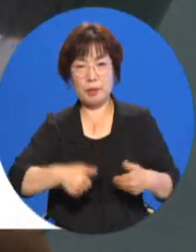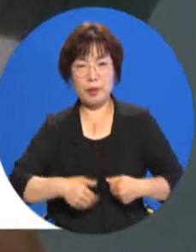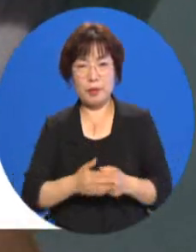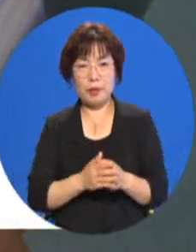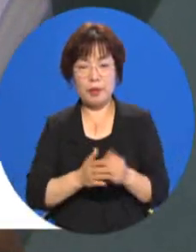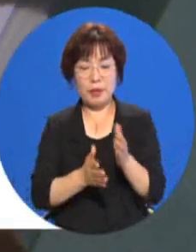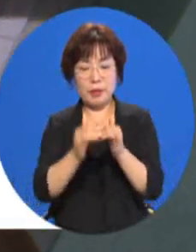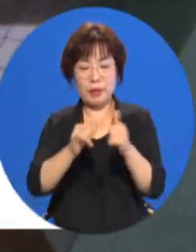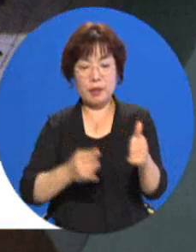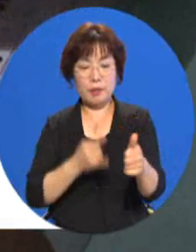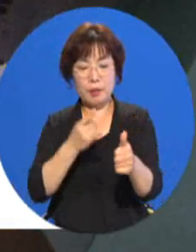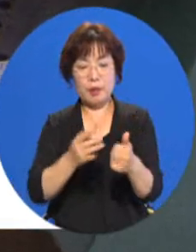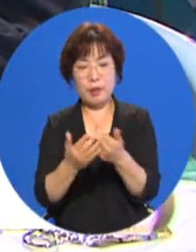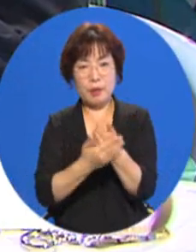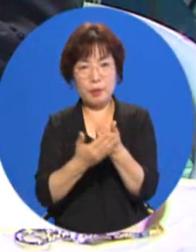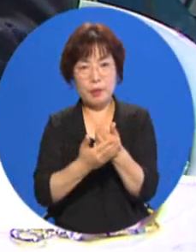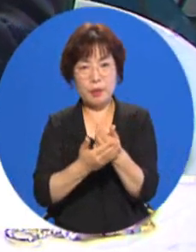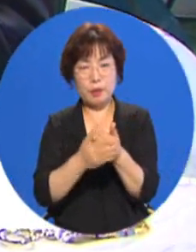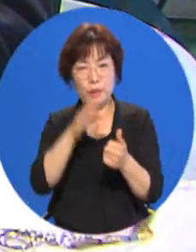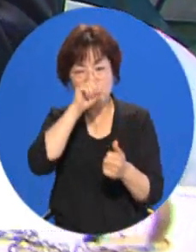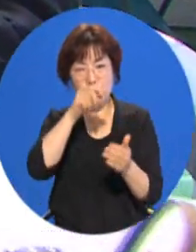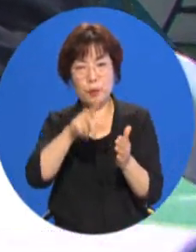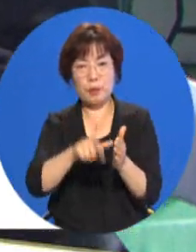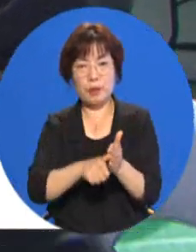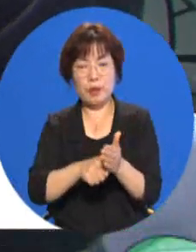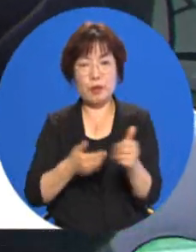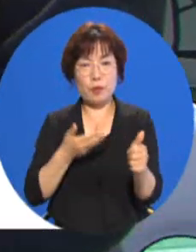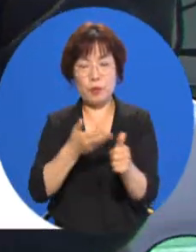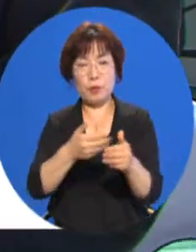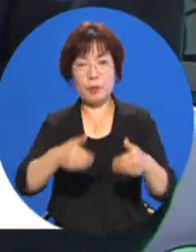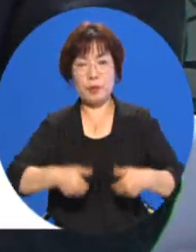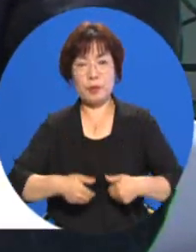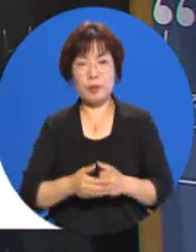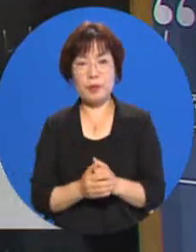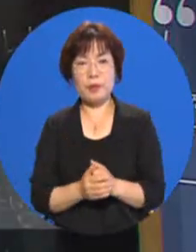해당 시민들에게 혜택이 적게 제공되는 것도 필요하기 때문입니다.